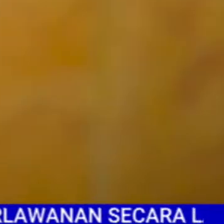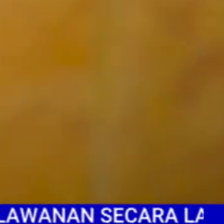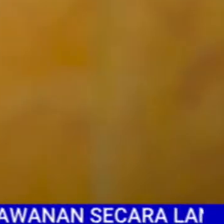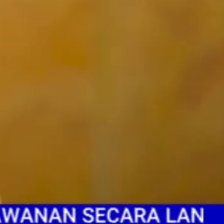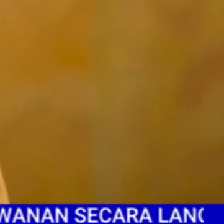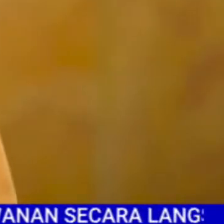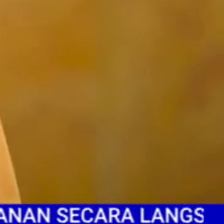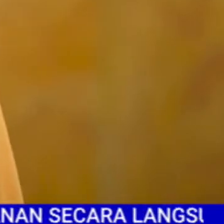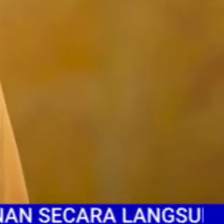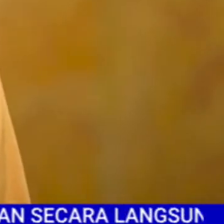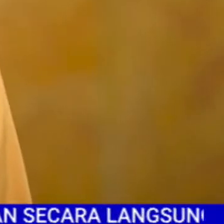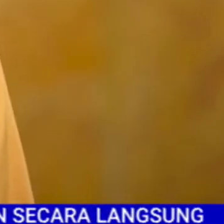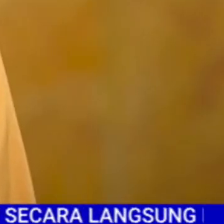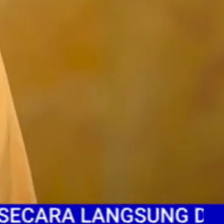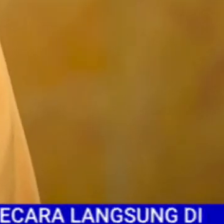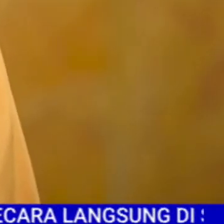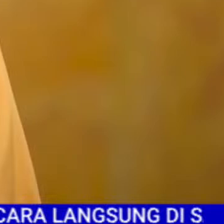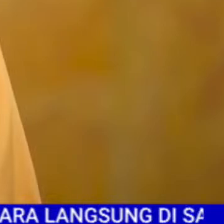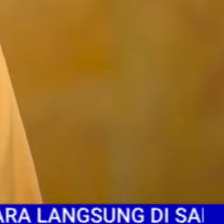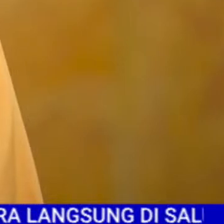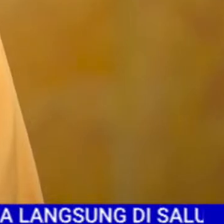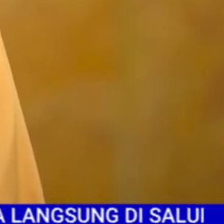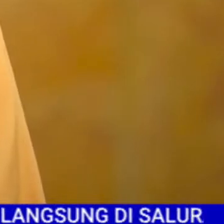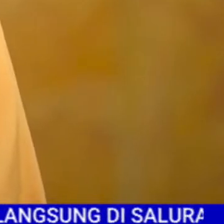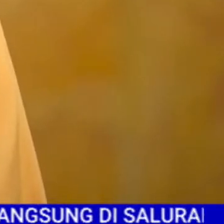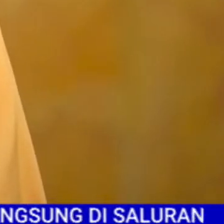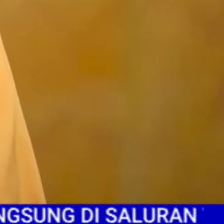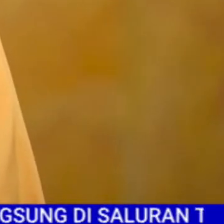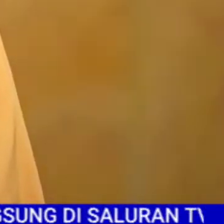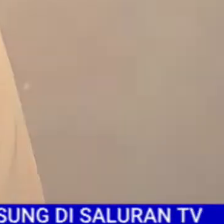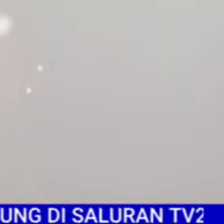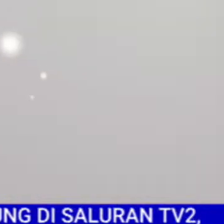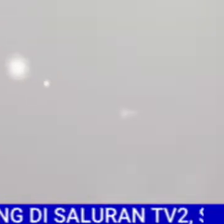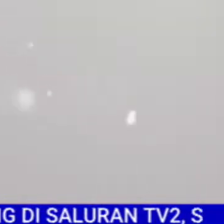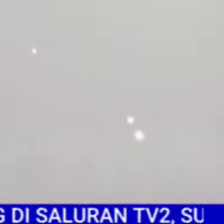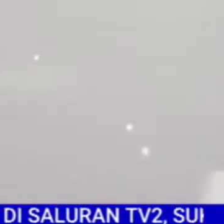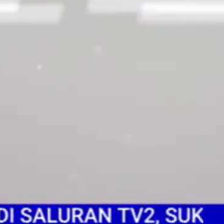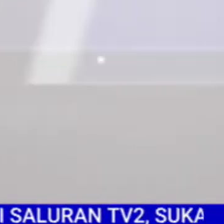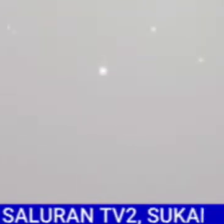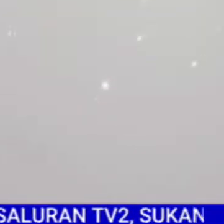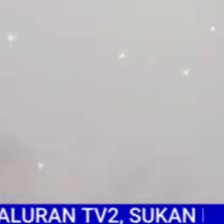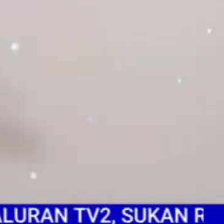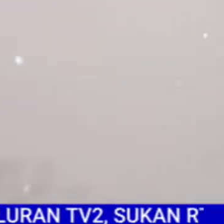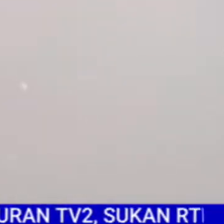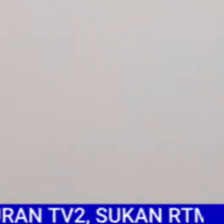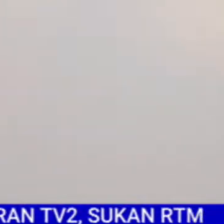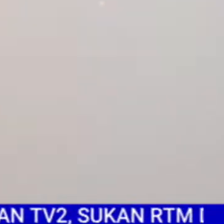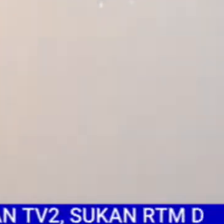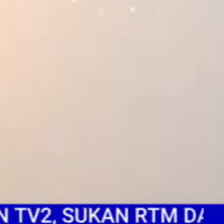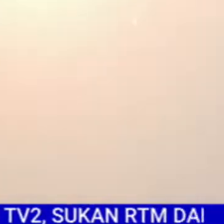abaikan nasib dan kedudukan golongan di Malaysia.